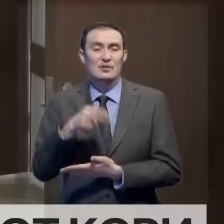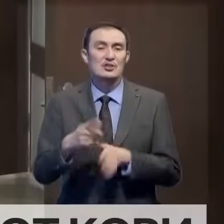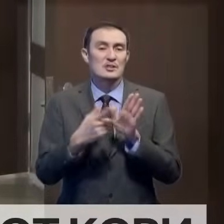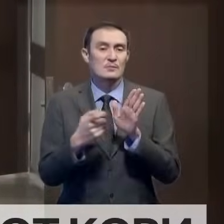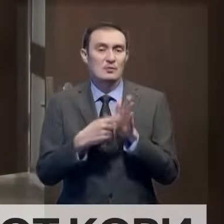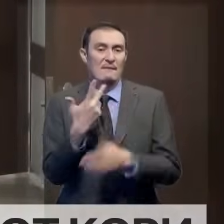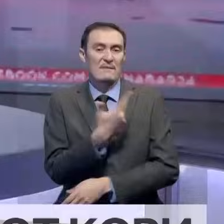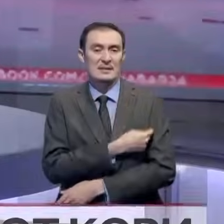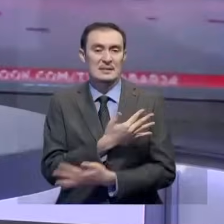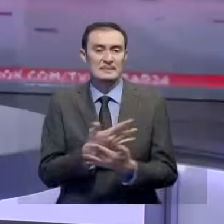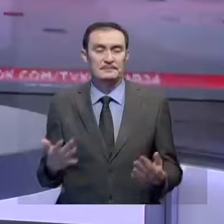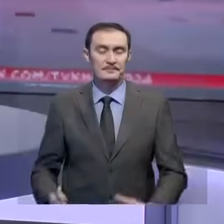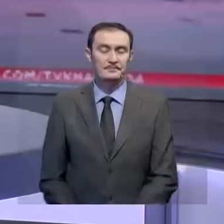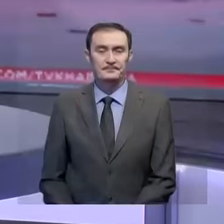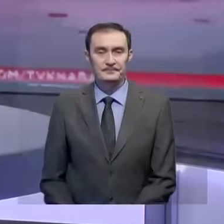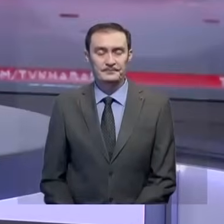вакцин.